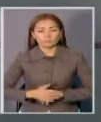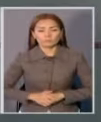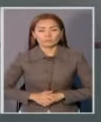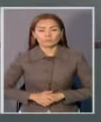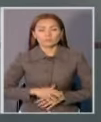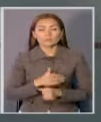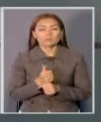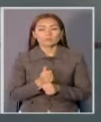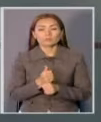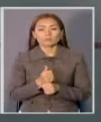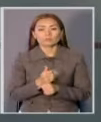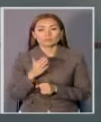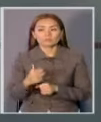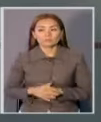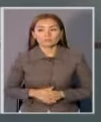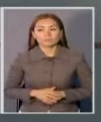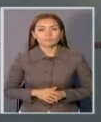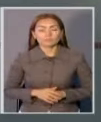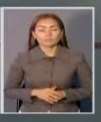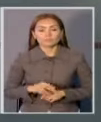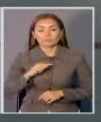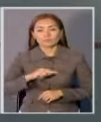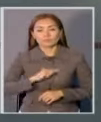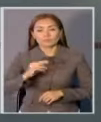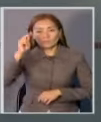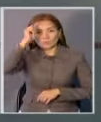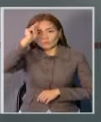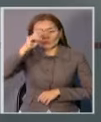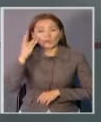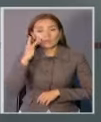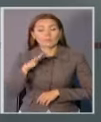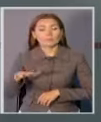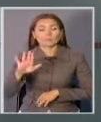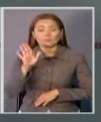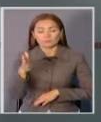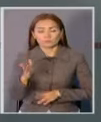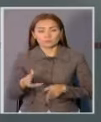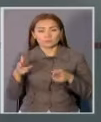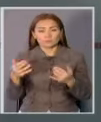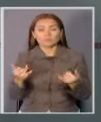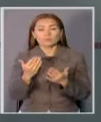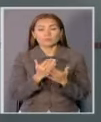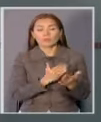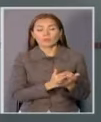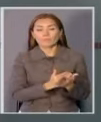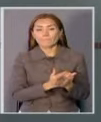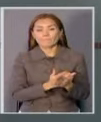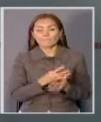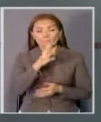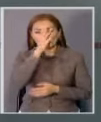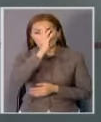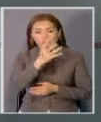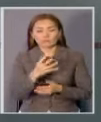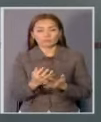Нашим главным продуктом является продукт Work and Study, это работа и учеба в Америке. В рамках нашей программы мы уже за 4